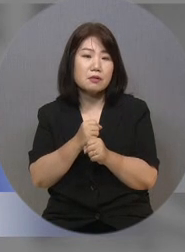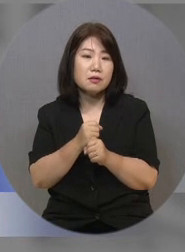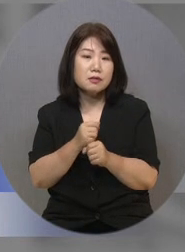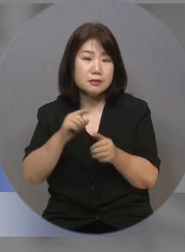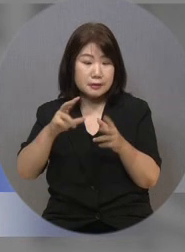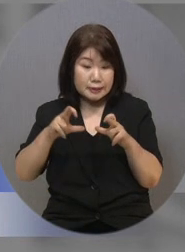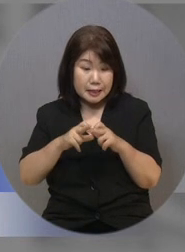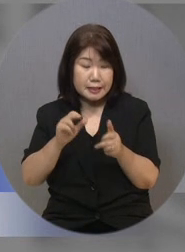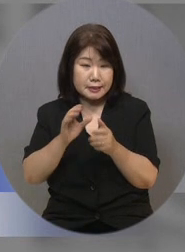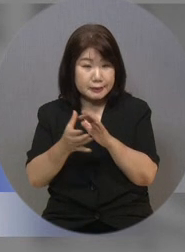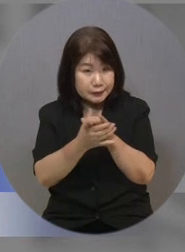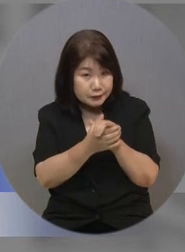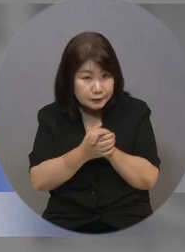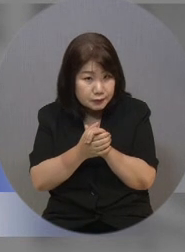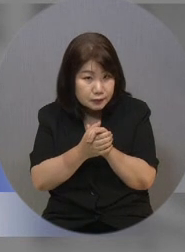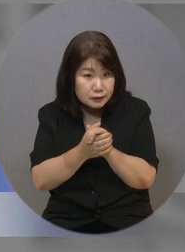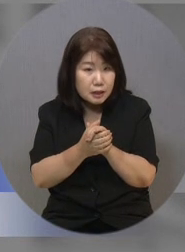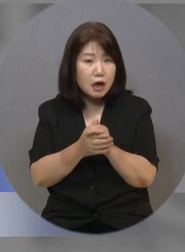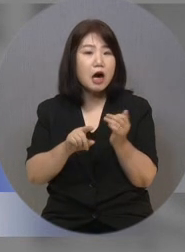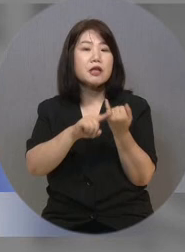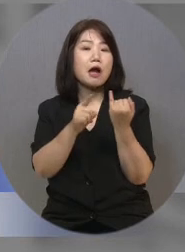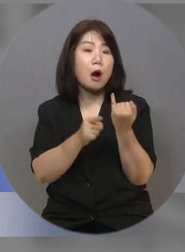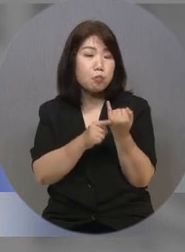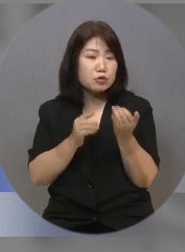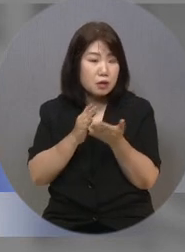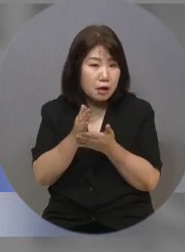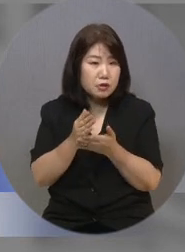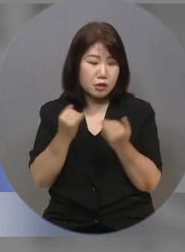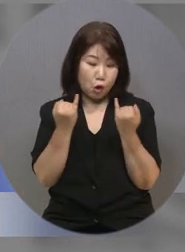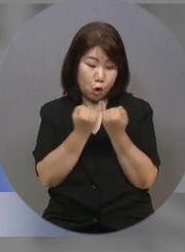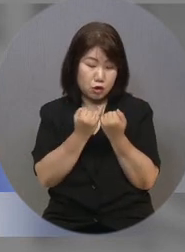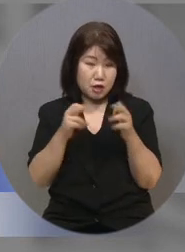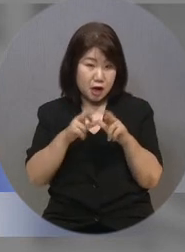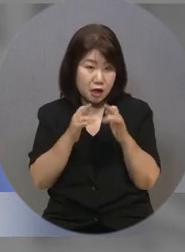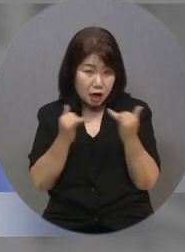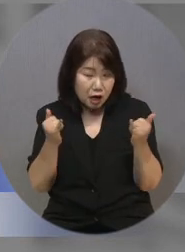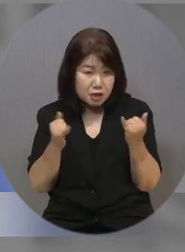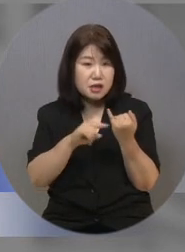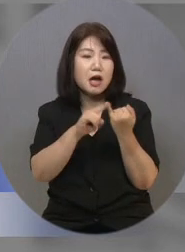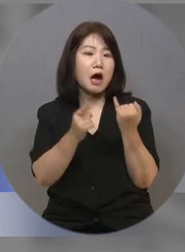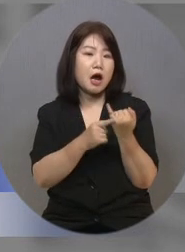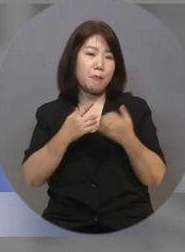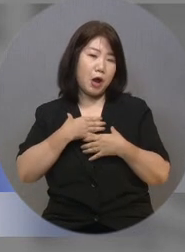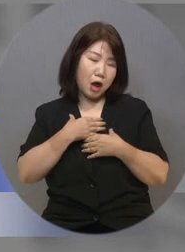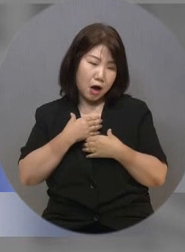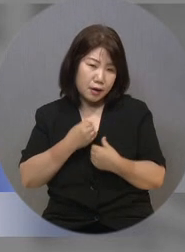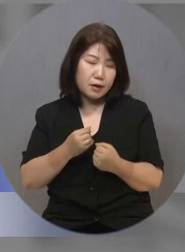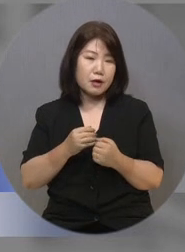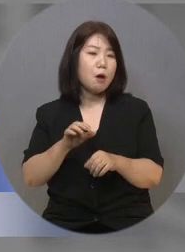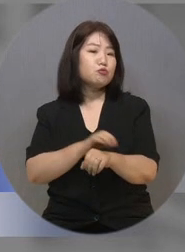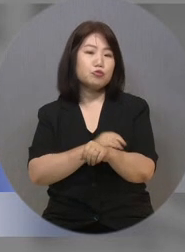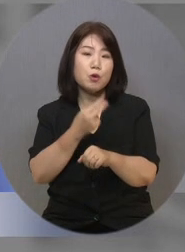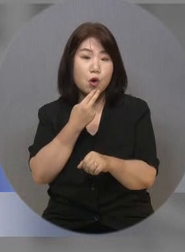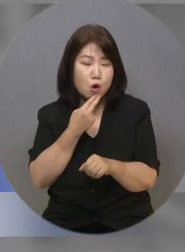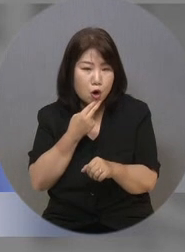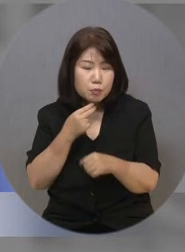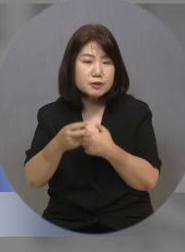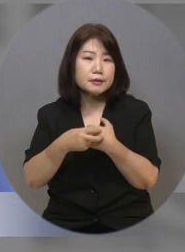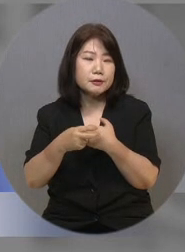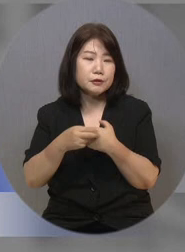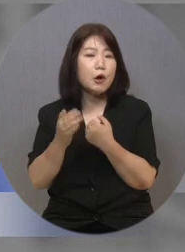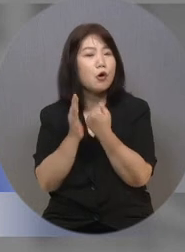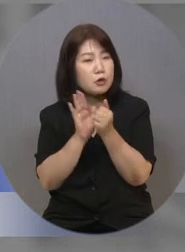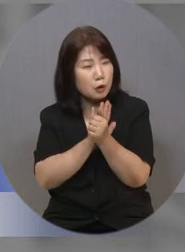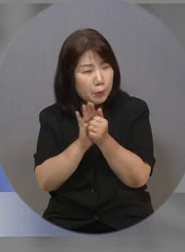친화산부인과는 여성 장애인에게 안전한 임신과 출산 환경을 제공하고 불편없이 의료 서비스를